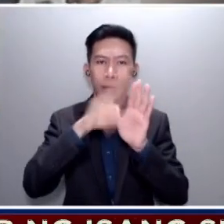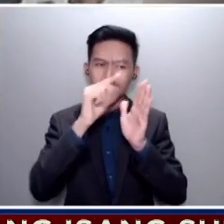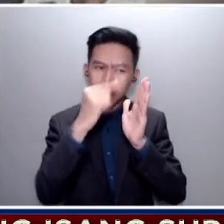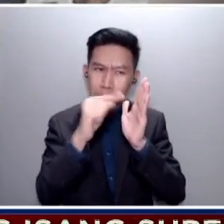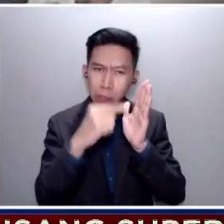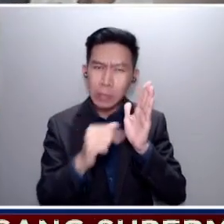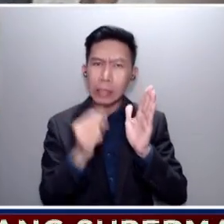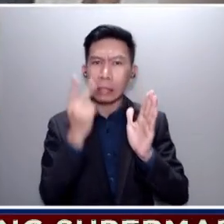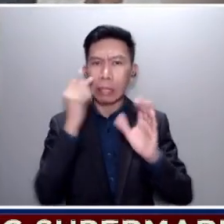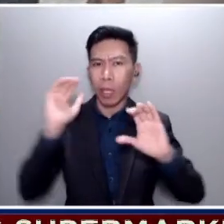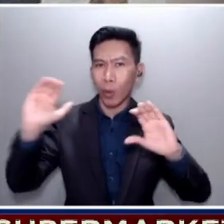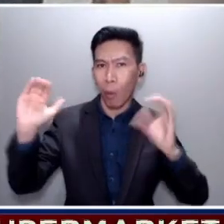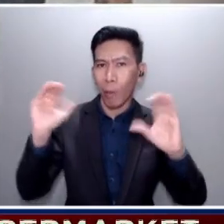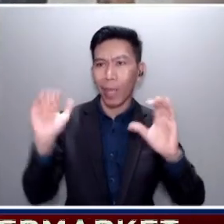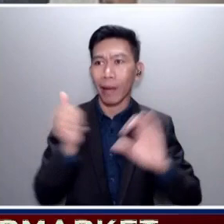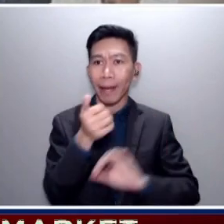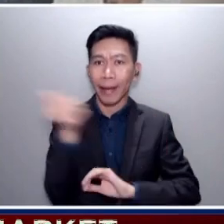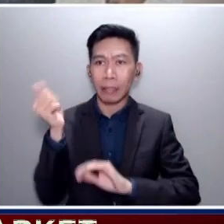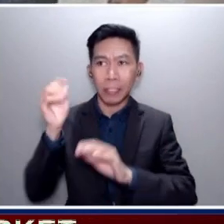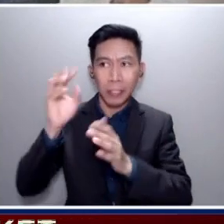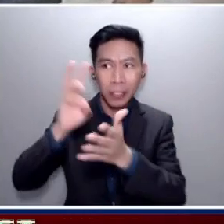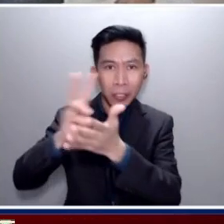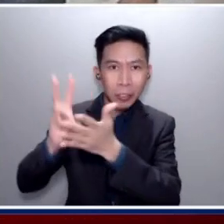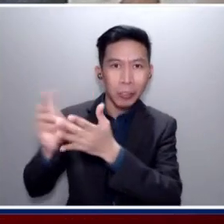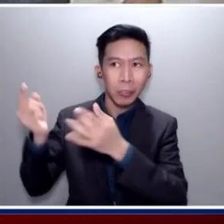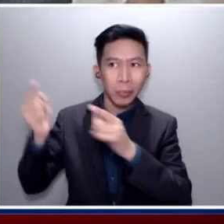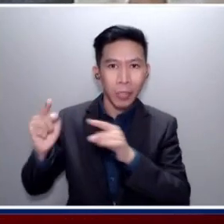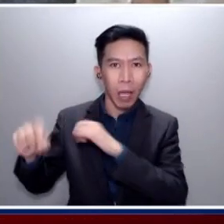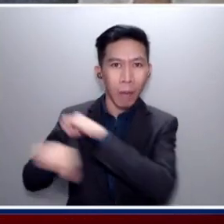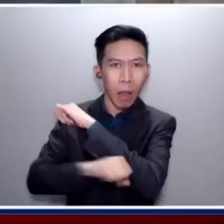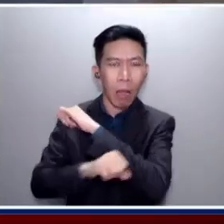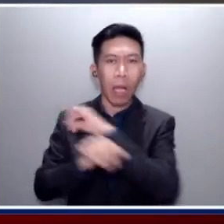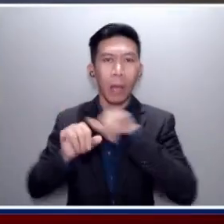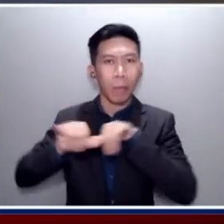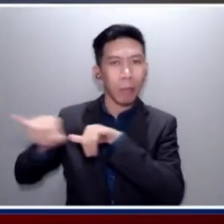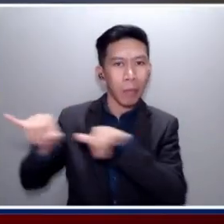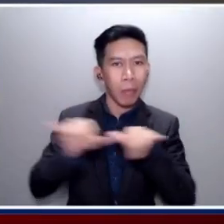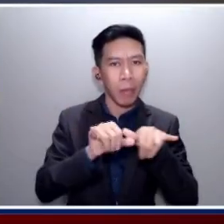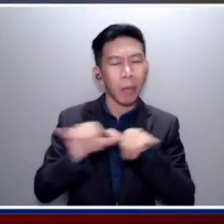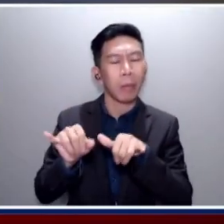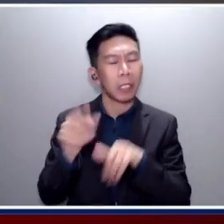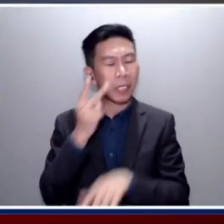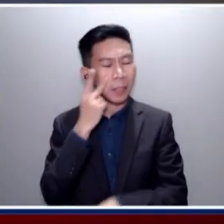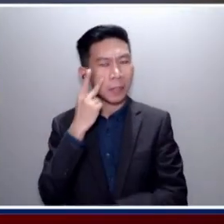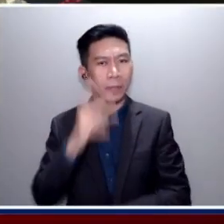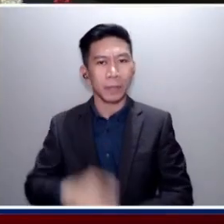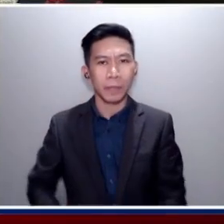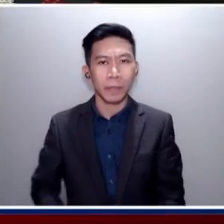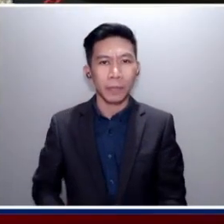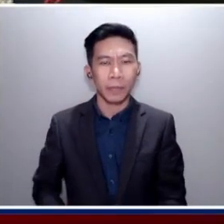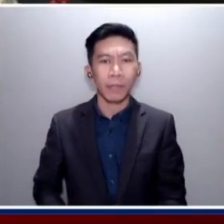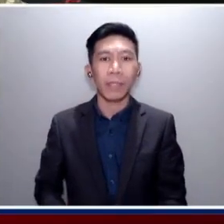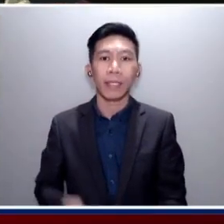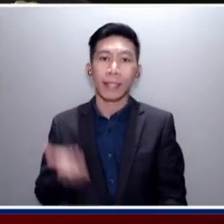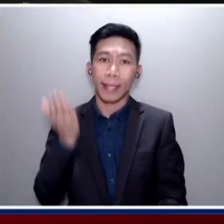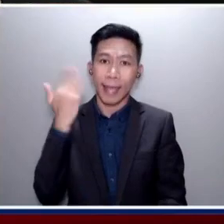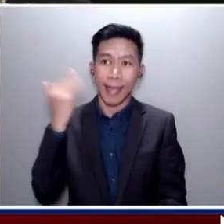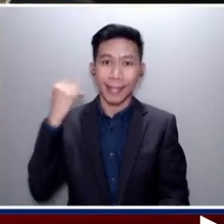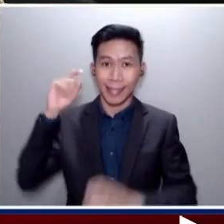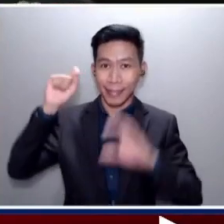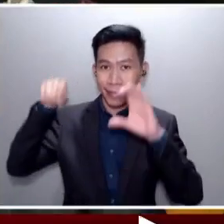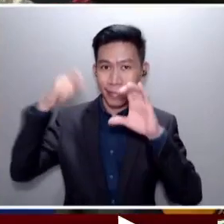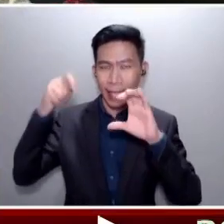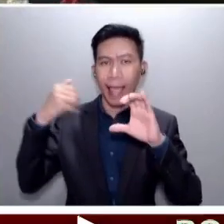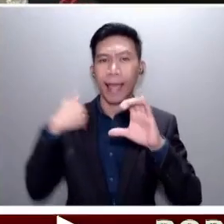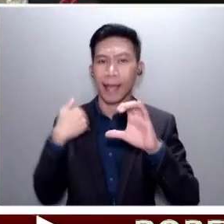sa iba pang insidente ng pagnanakaw. Mga ano sir, may mga na-recover tayong data nila, no, previous records nila na ito